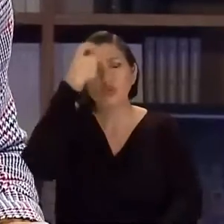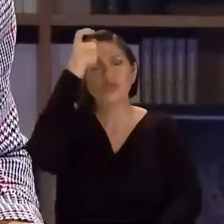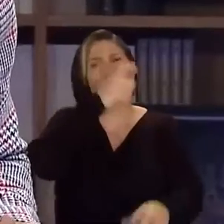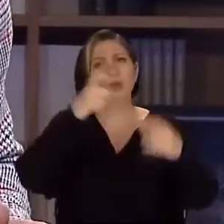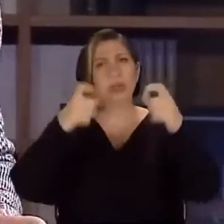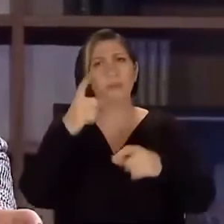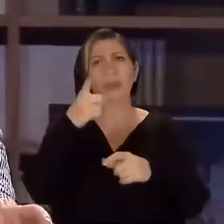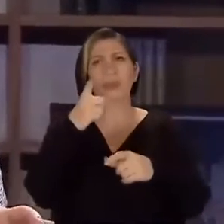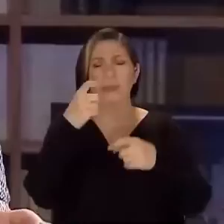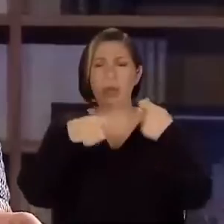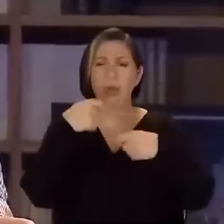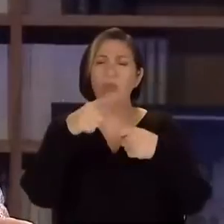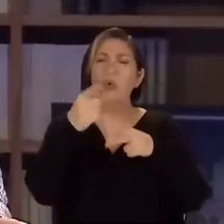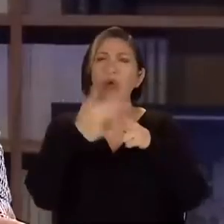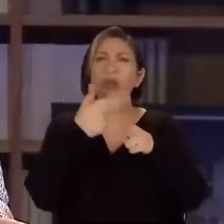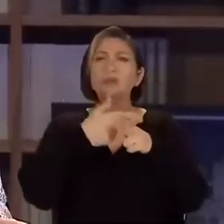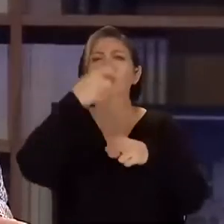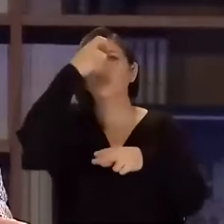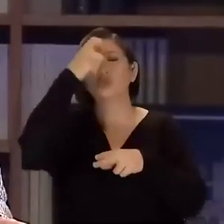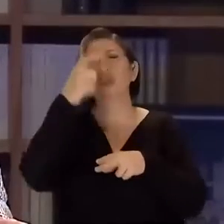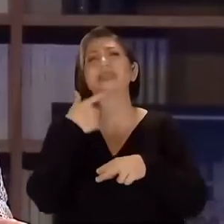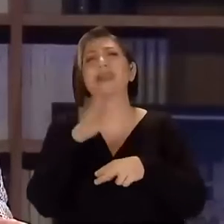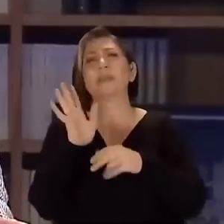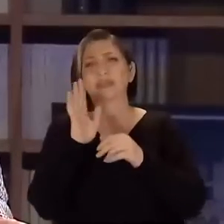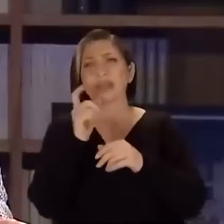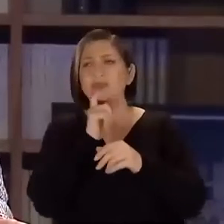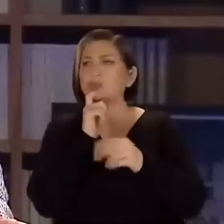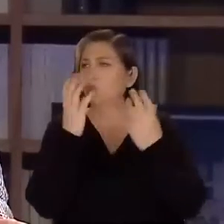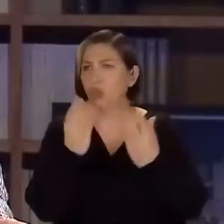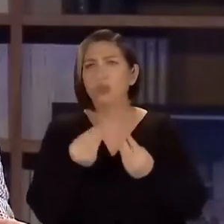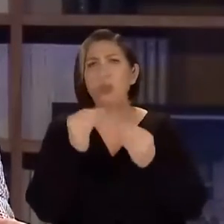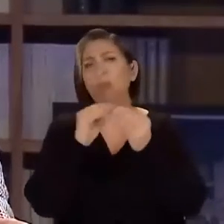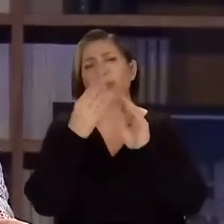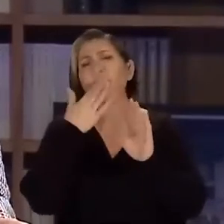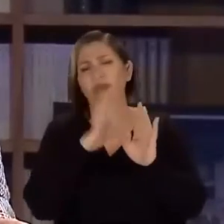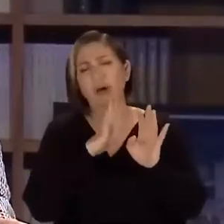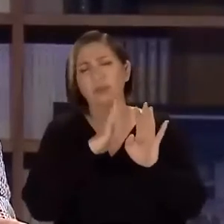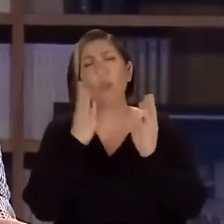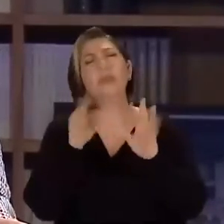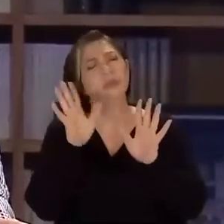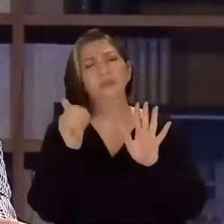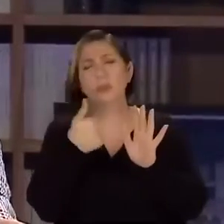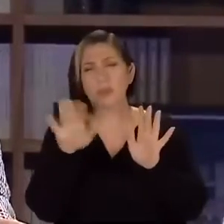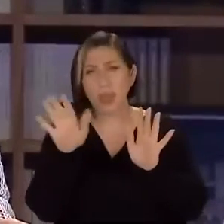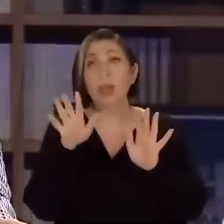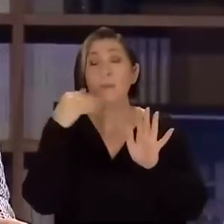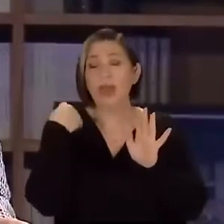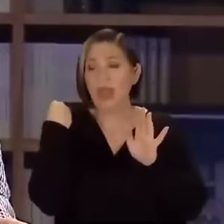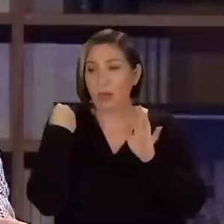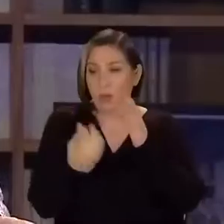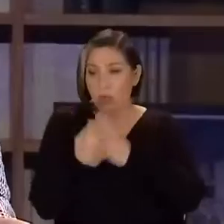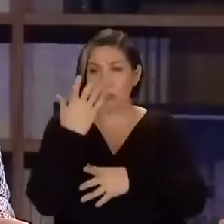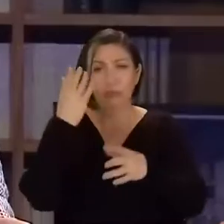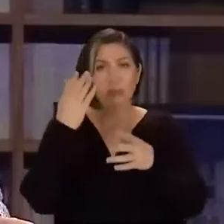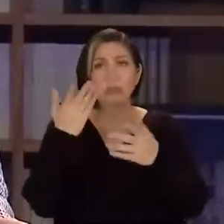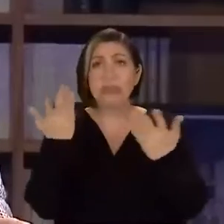bir bankayı... tamam bu örnekte Türkiye'deki bir bankadan söz etmekte bir sakınca yok. Ama ben yeni kuruldum ve